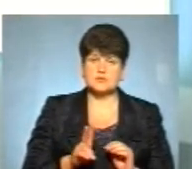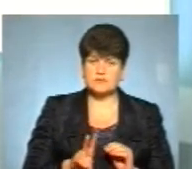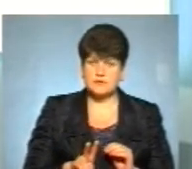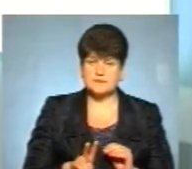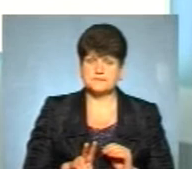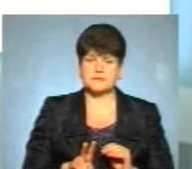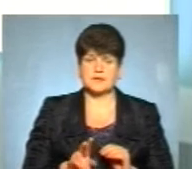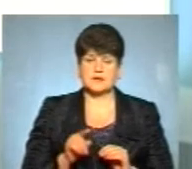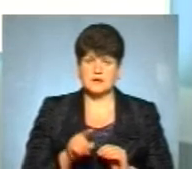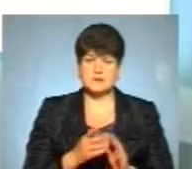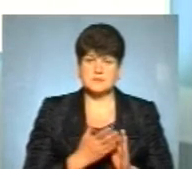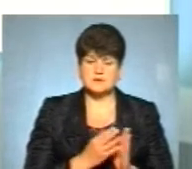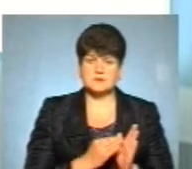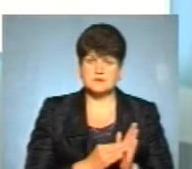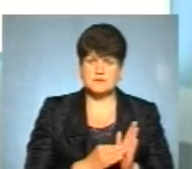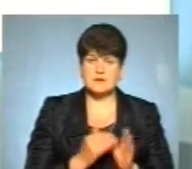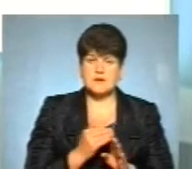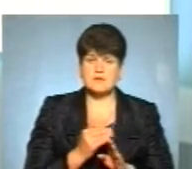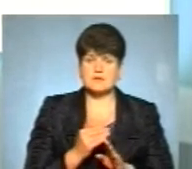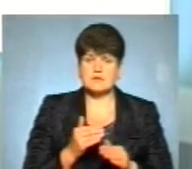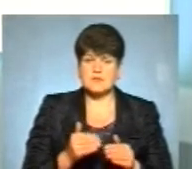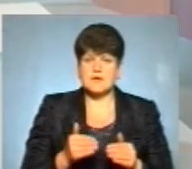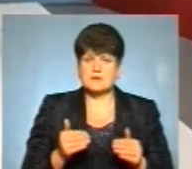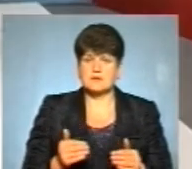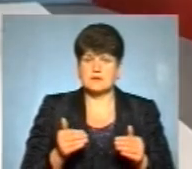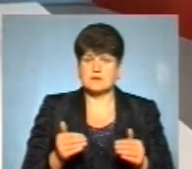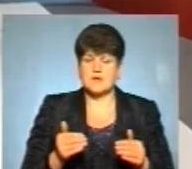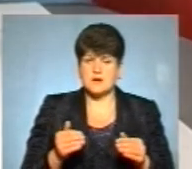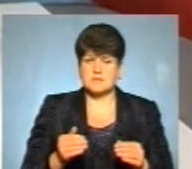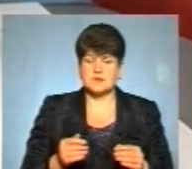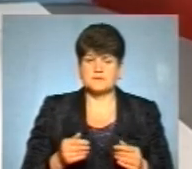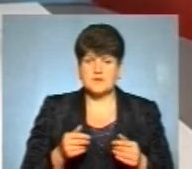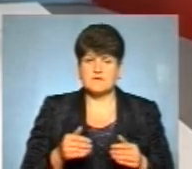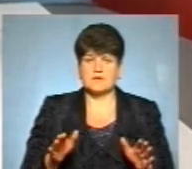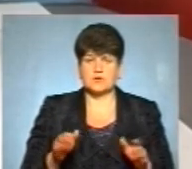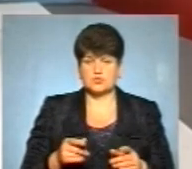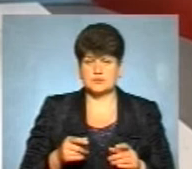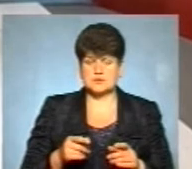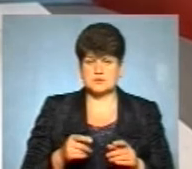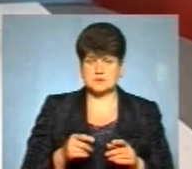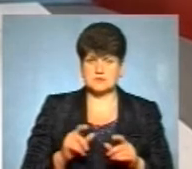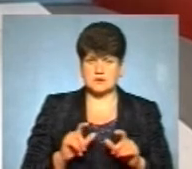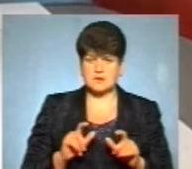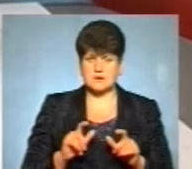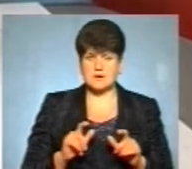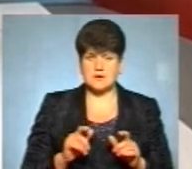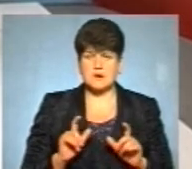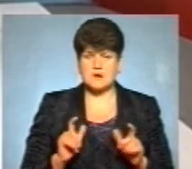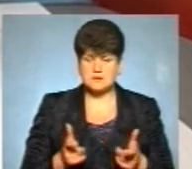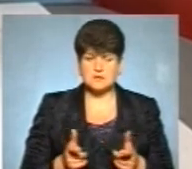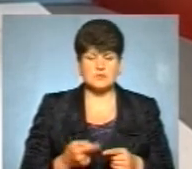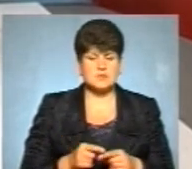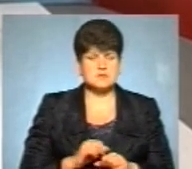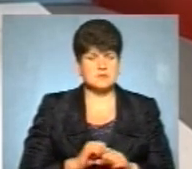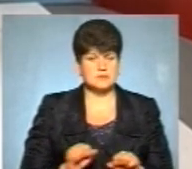392, там, де йдеться мова про етапи виходу з карантину, так, тому перше рішення було, це неможливо робити оці послаблені